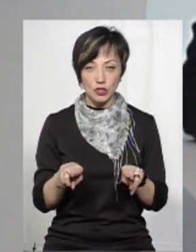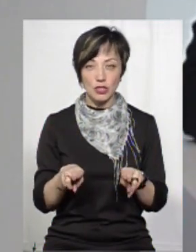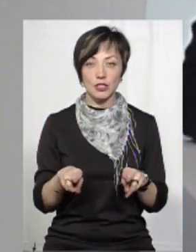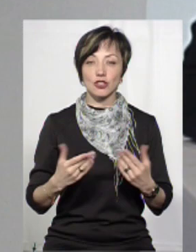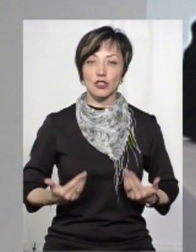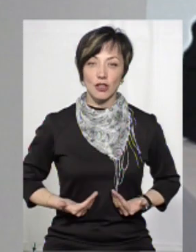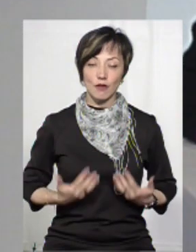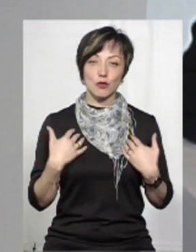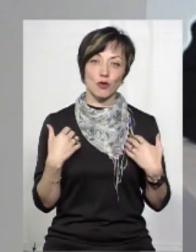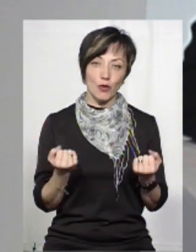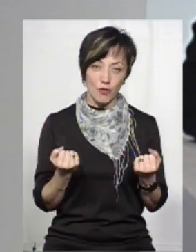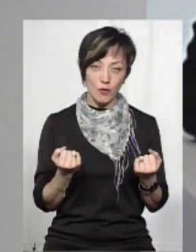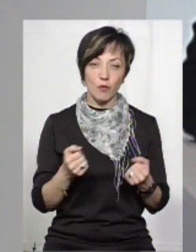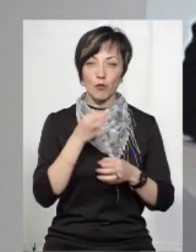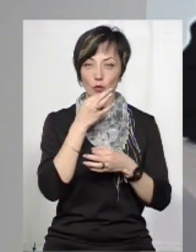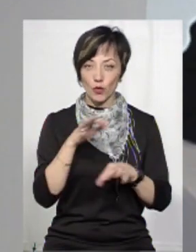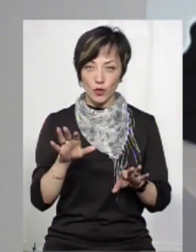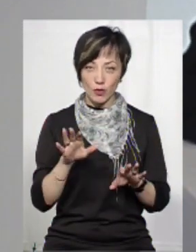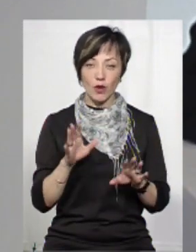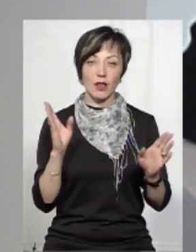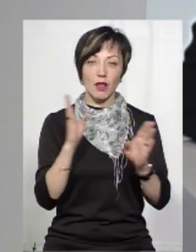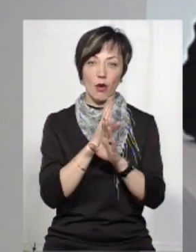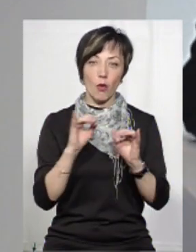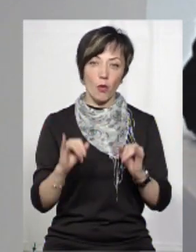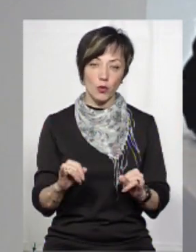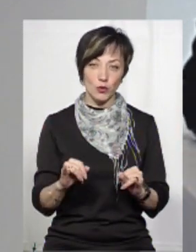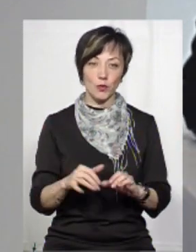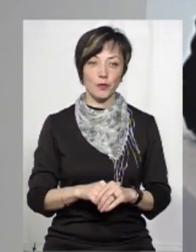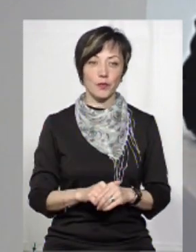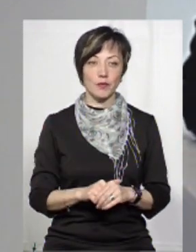залишитися живим і здоровим в будь-яку негоду.